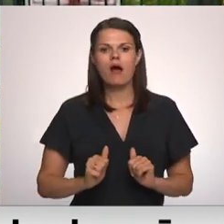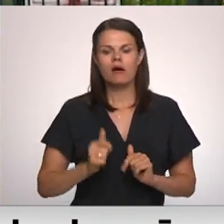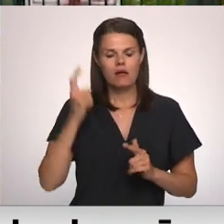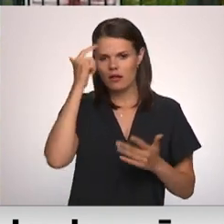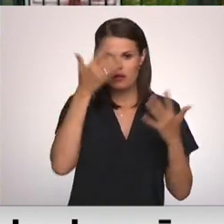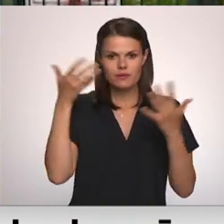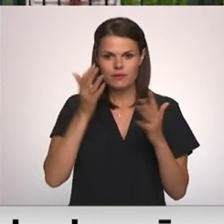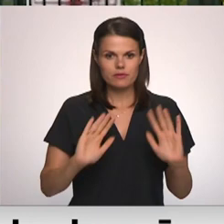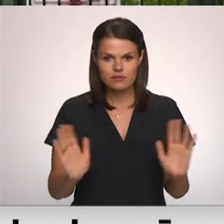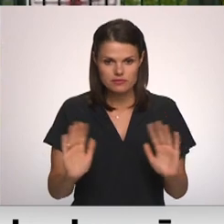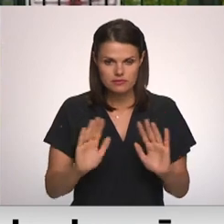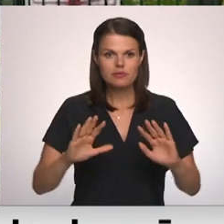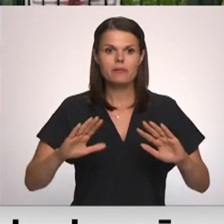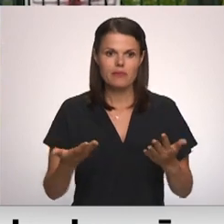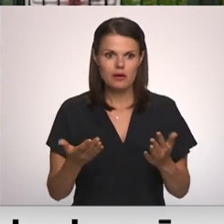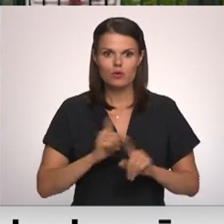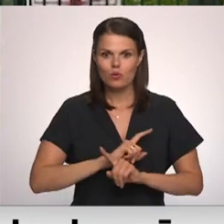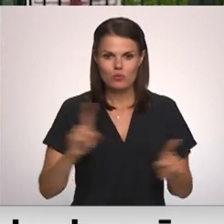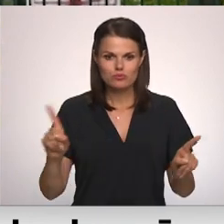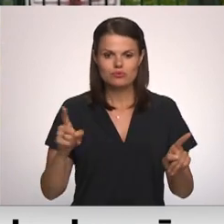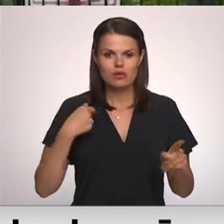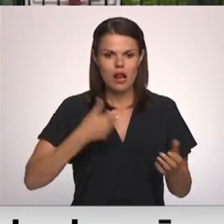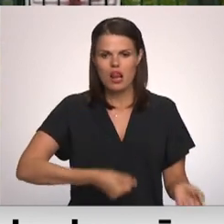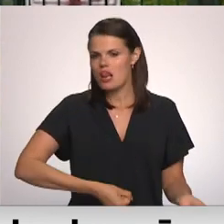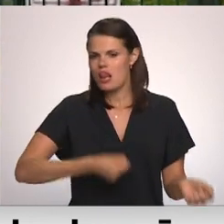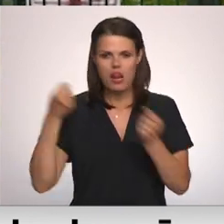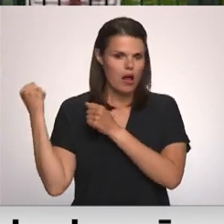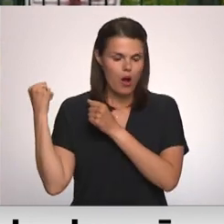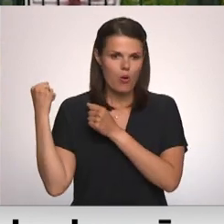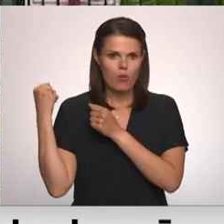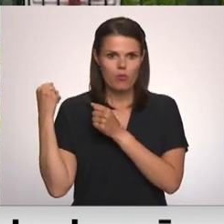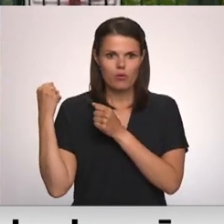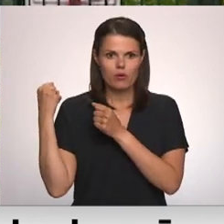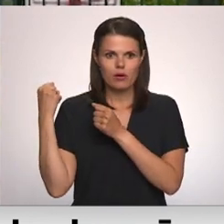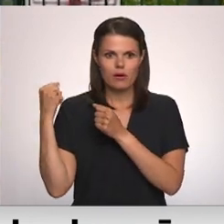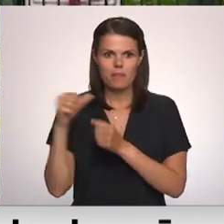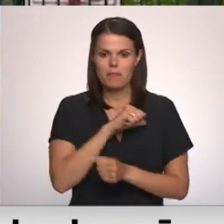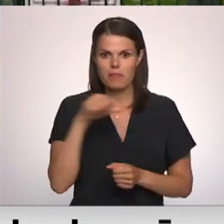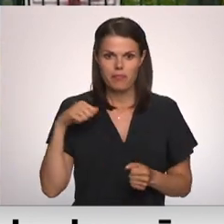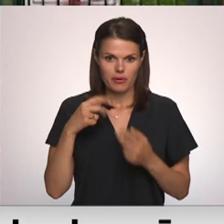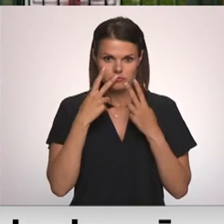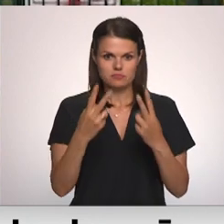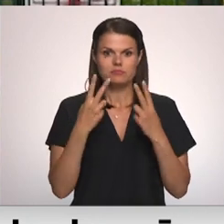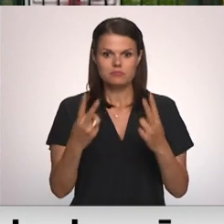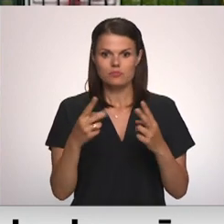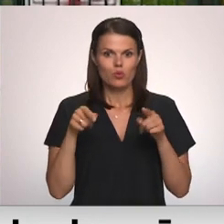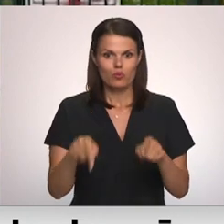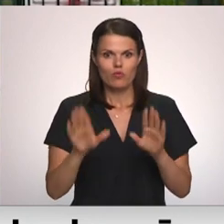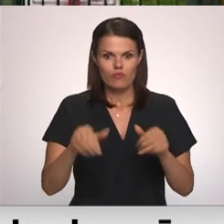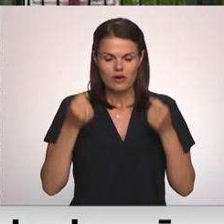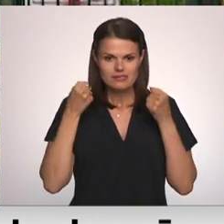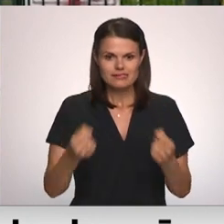neapjukt, bet uzreiz rāvu nostiņu, jo pašam likās tā, ka tur var